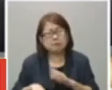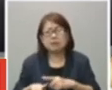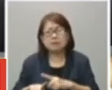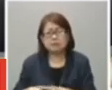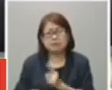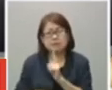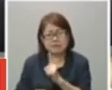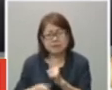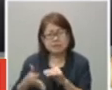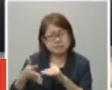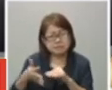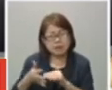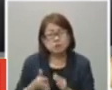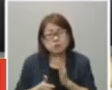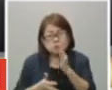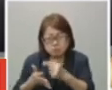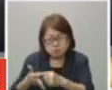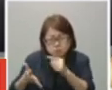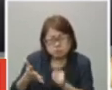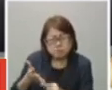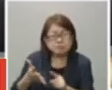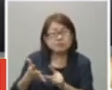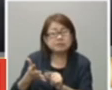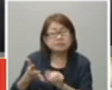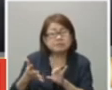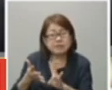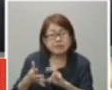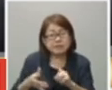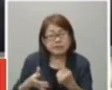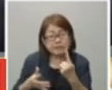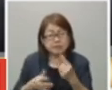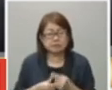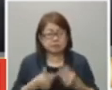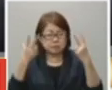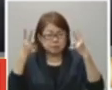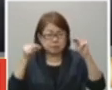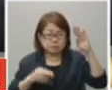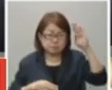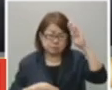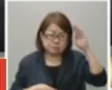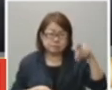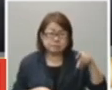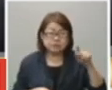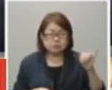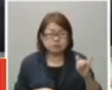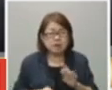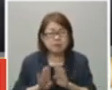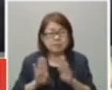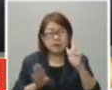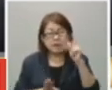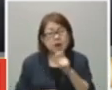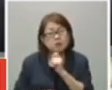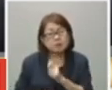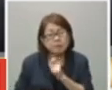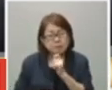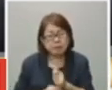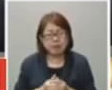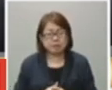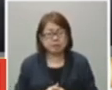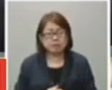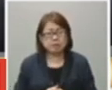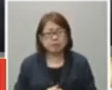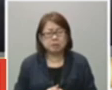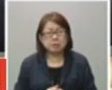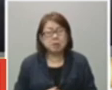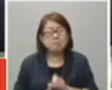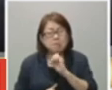แต่พอวันที่27มกราคมครับพลเอกประยุทธ์ครับกลับให้สัมภาษณ์ว่าเรื่องนี้มันเกี่ยว